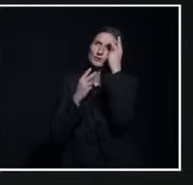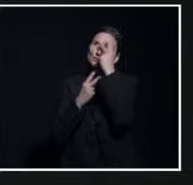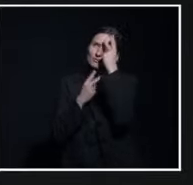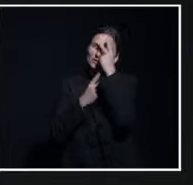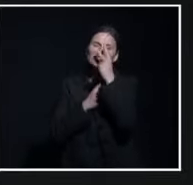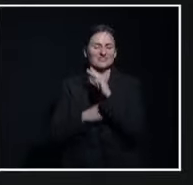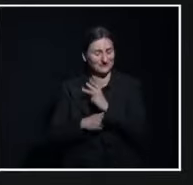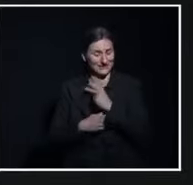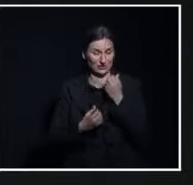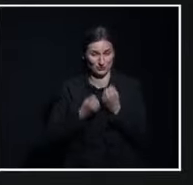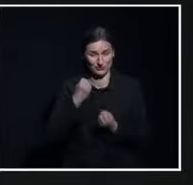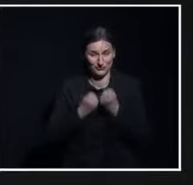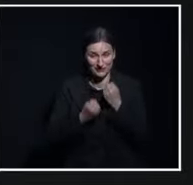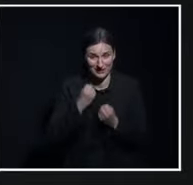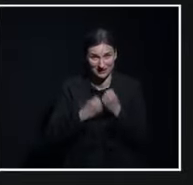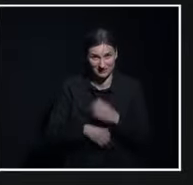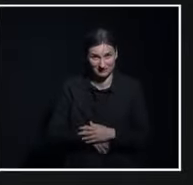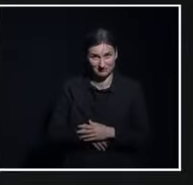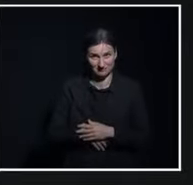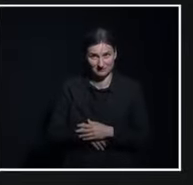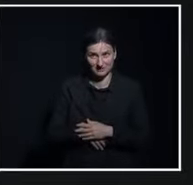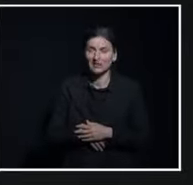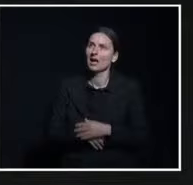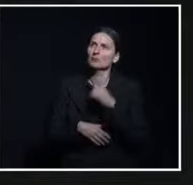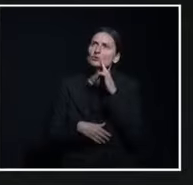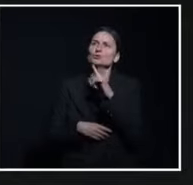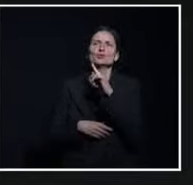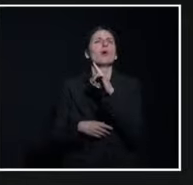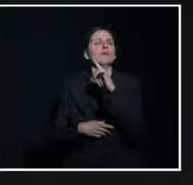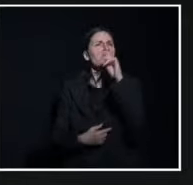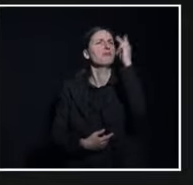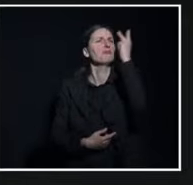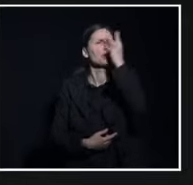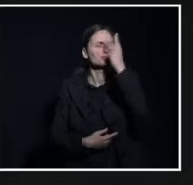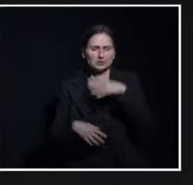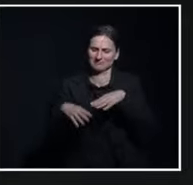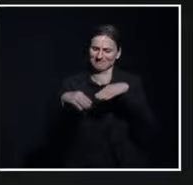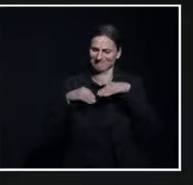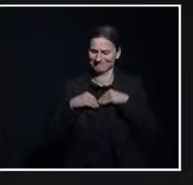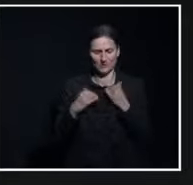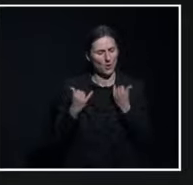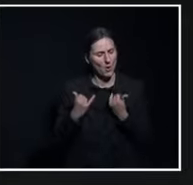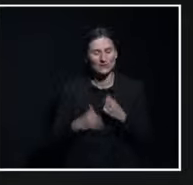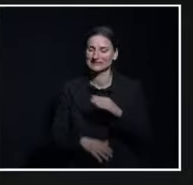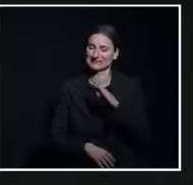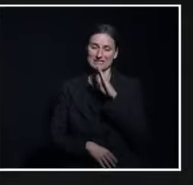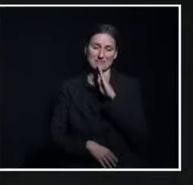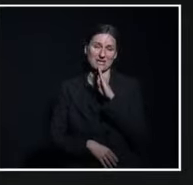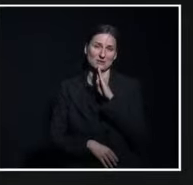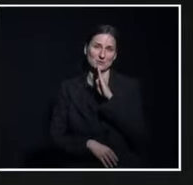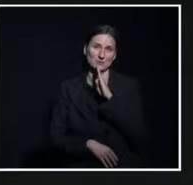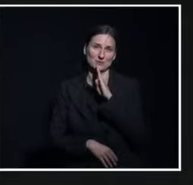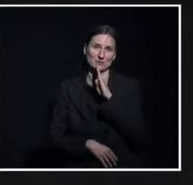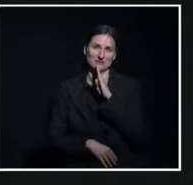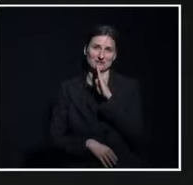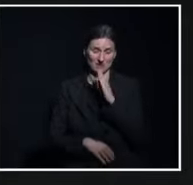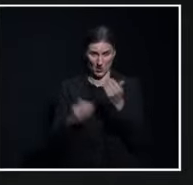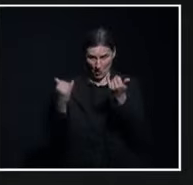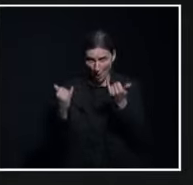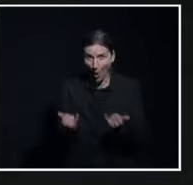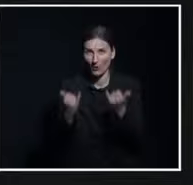genug, aber dieses Nachvollziehen genügt nicht mehr.